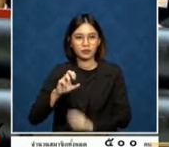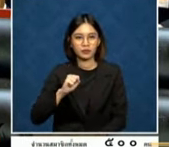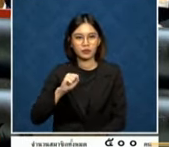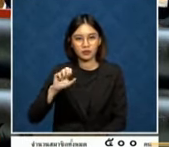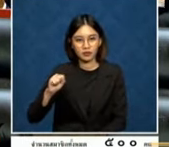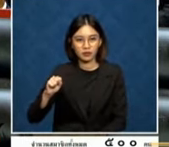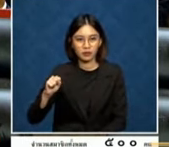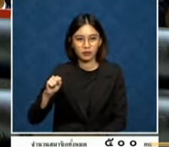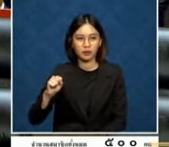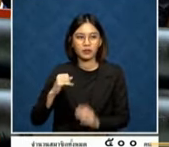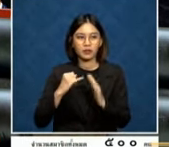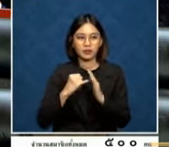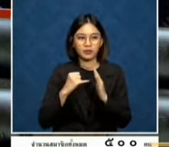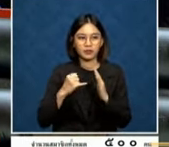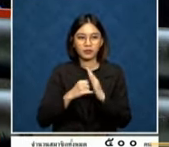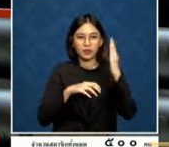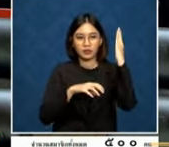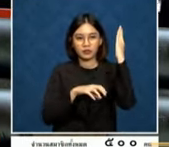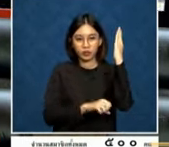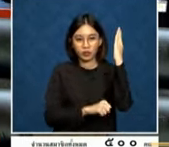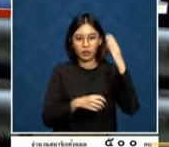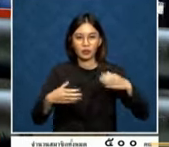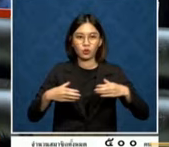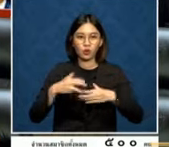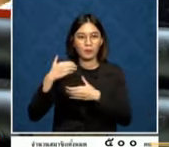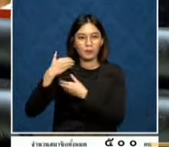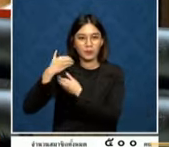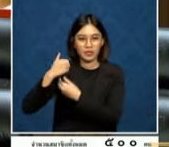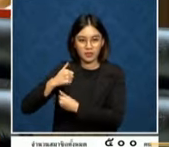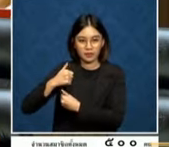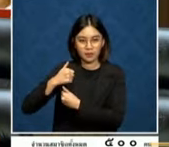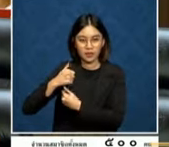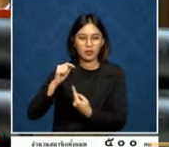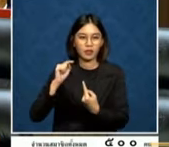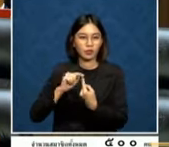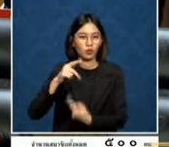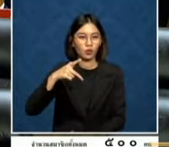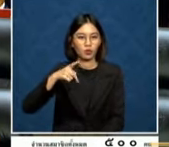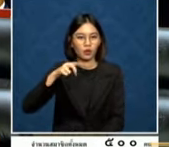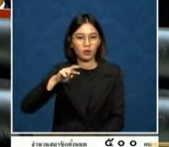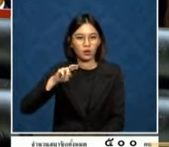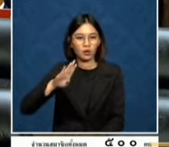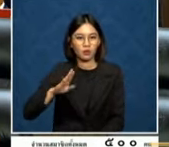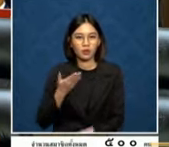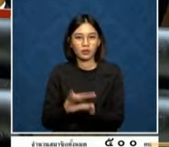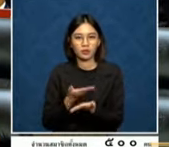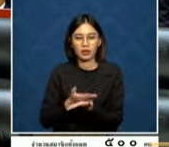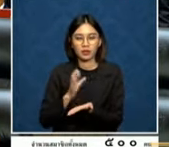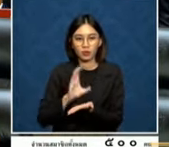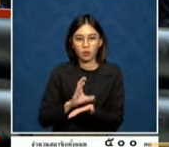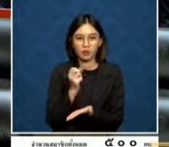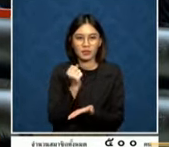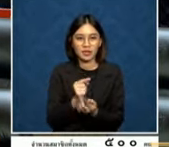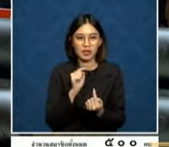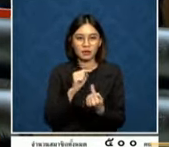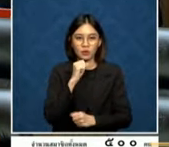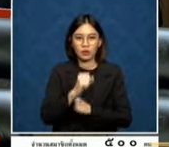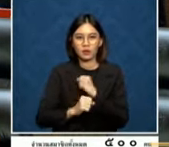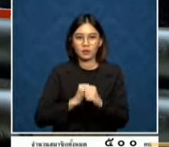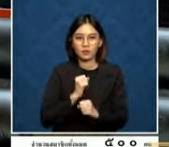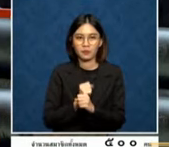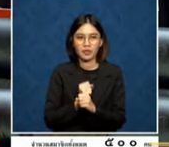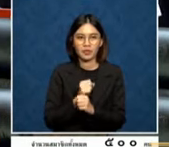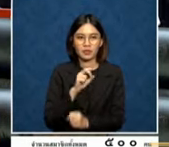ราษฎรจังหวัดสงขลาพรรคประชาธิปัตย์ต่อร่างพระราชบัญญัติงบประมาณรายจ่ายประจำปี